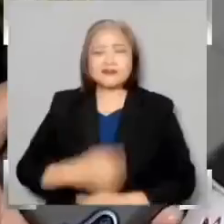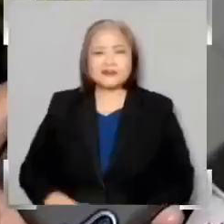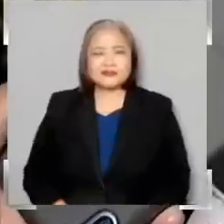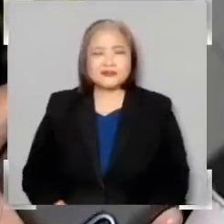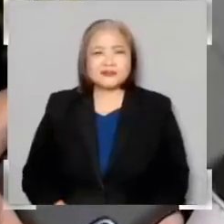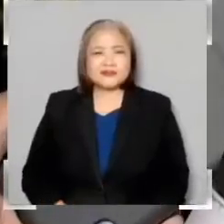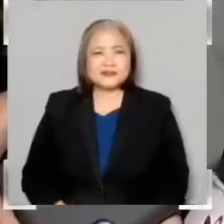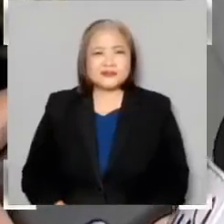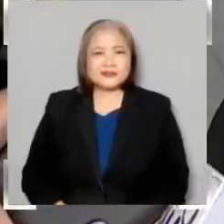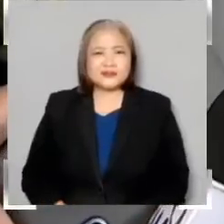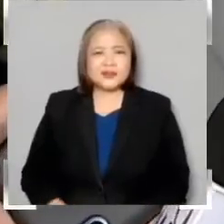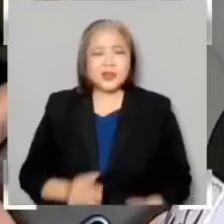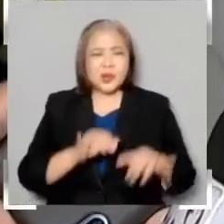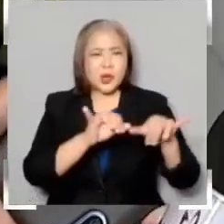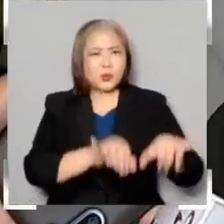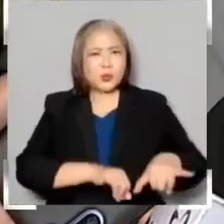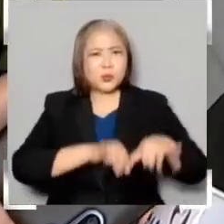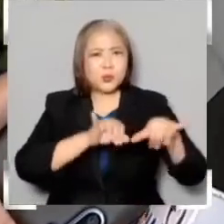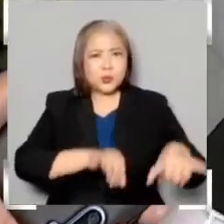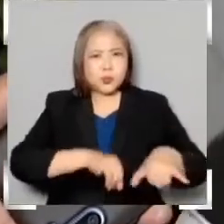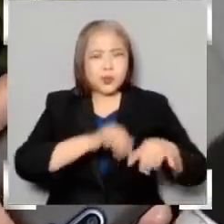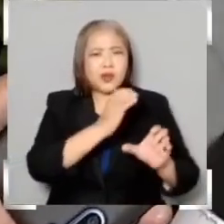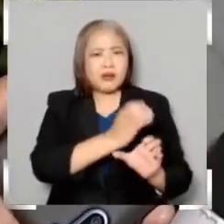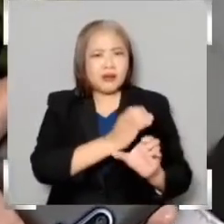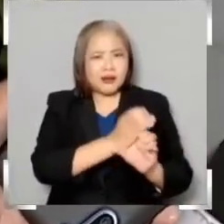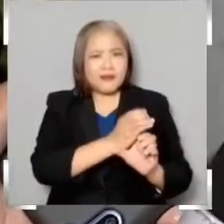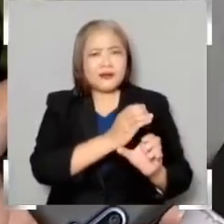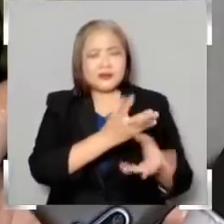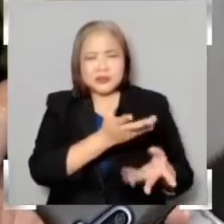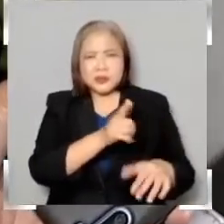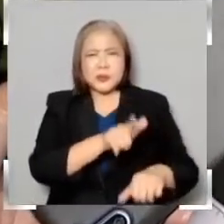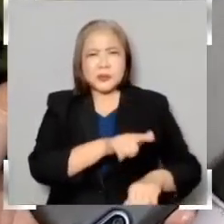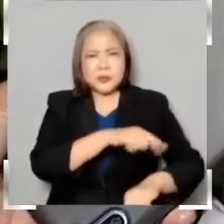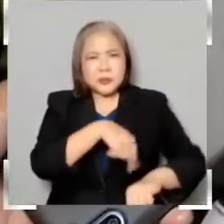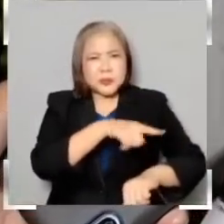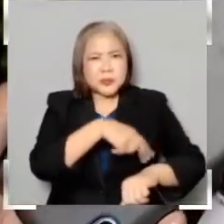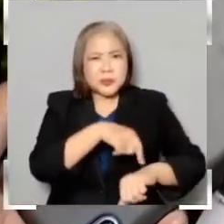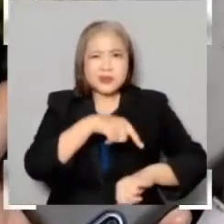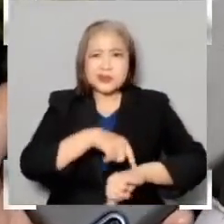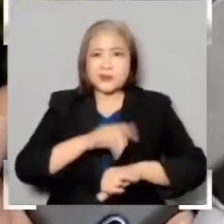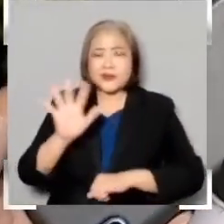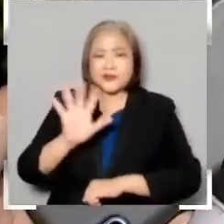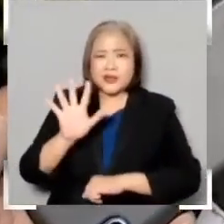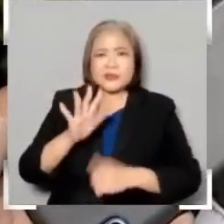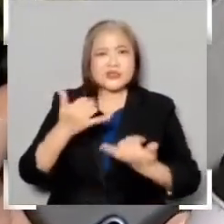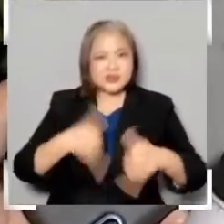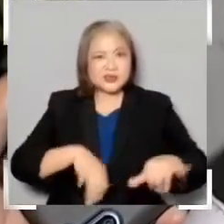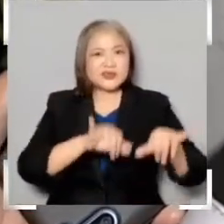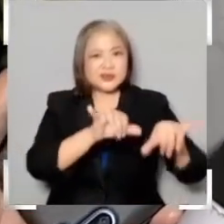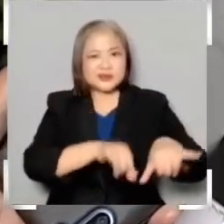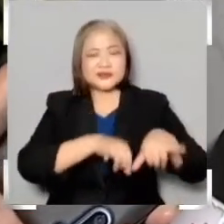tumagal na masyado na mga mag-alas 5 na, hindi pa rin natanggal,